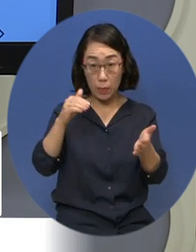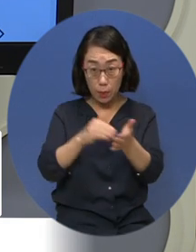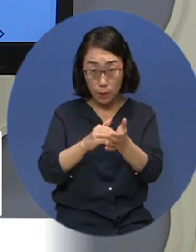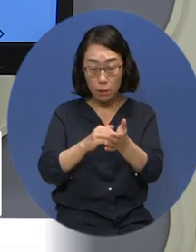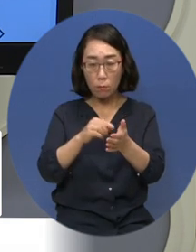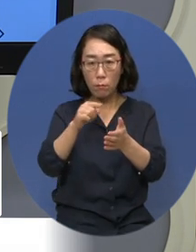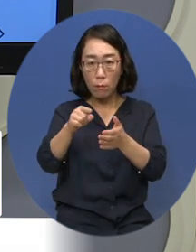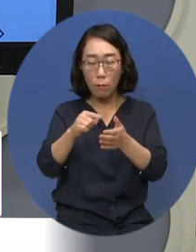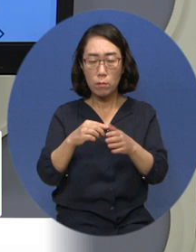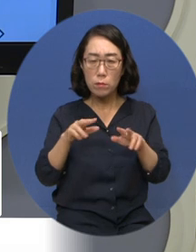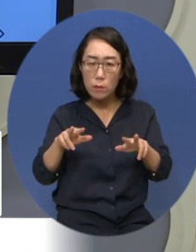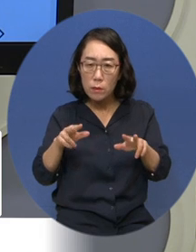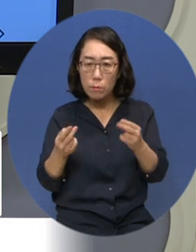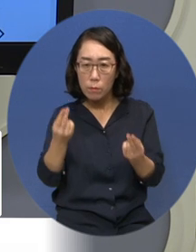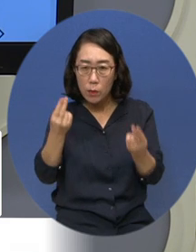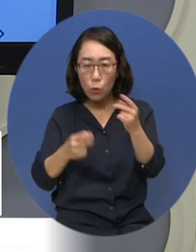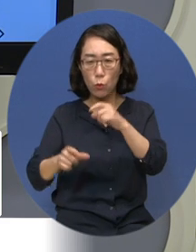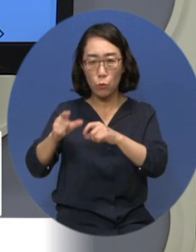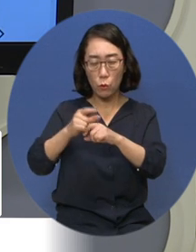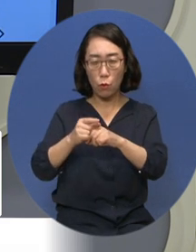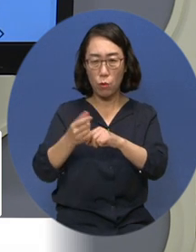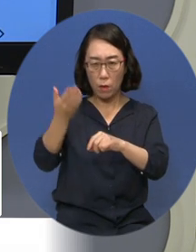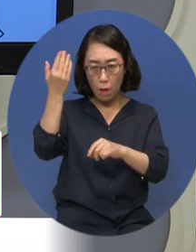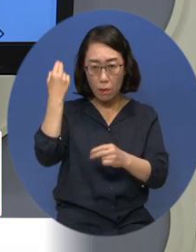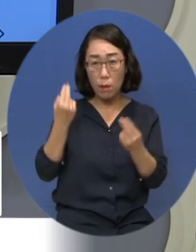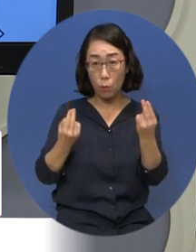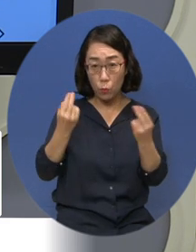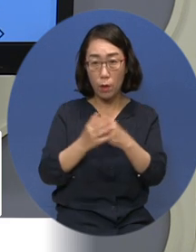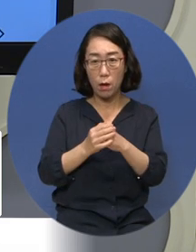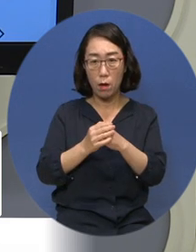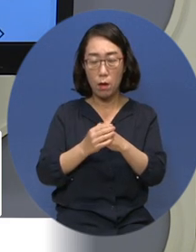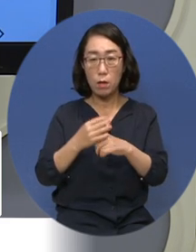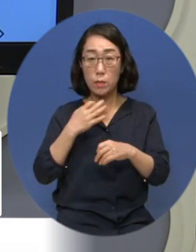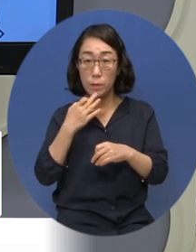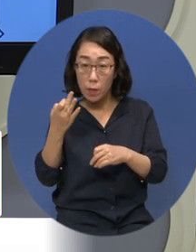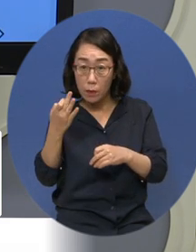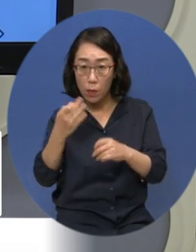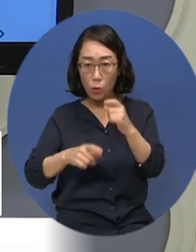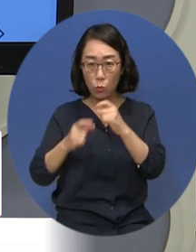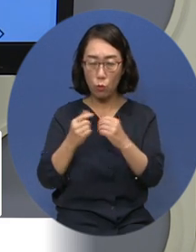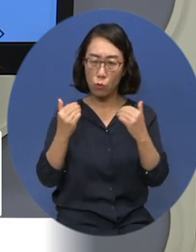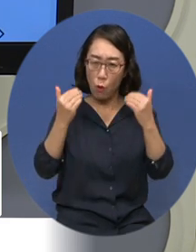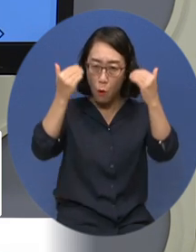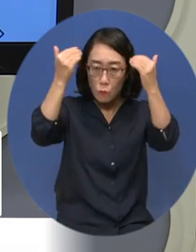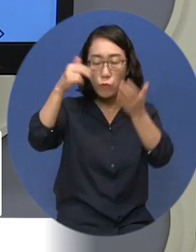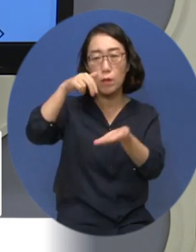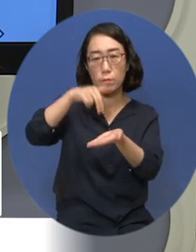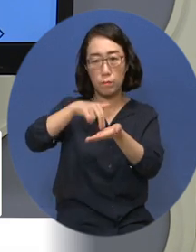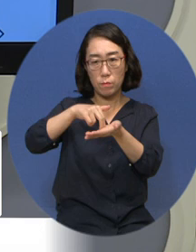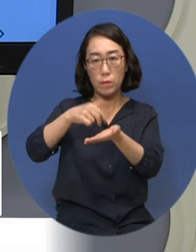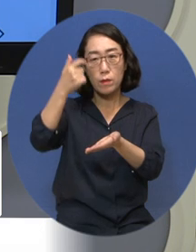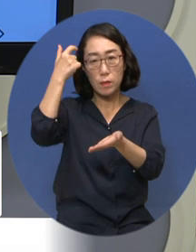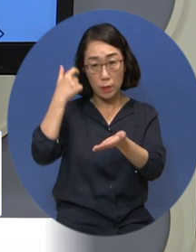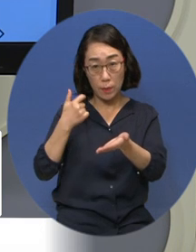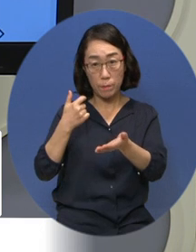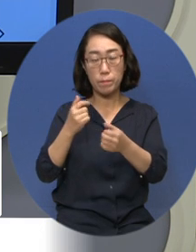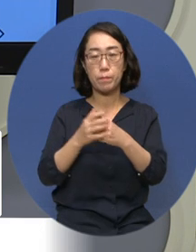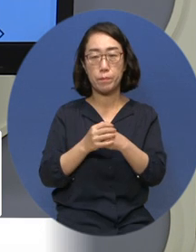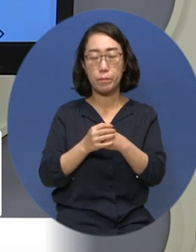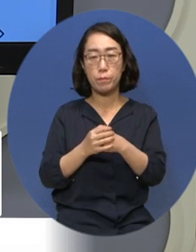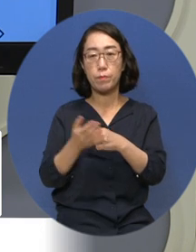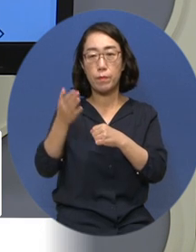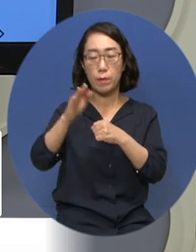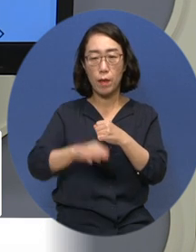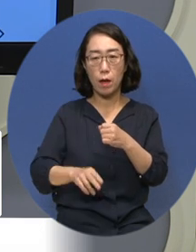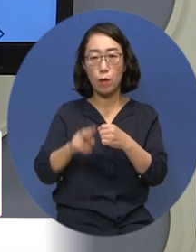연령의 소년이 1953년 당시보다 훨씬 성숙한 존재라는 지적 인데요 다만